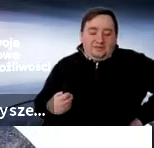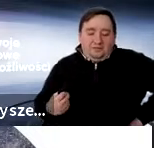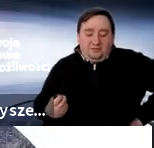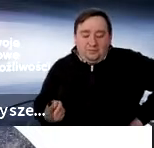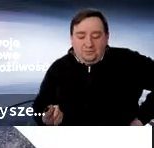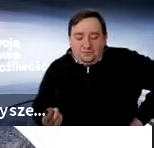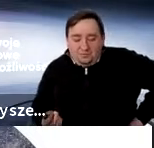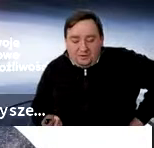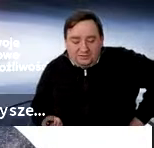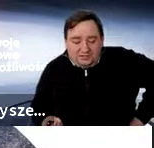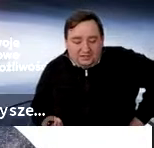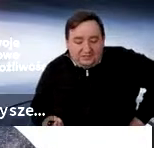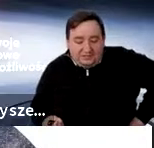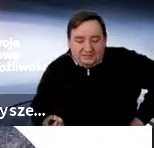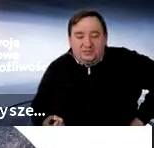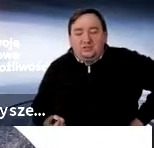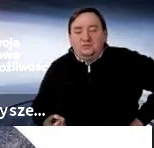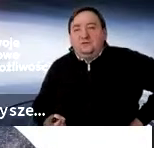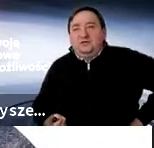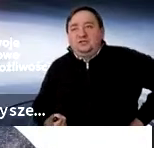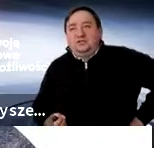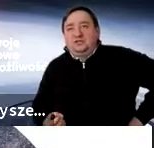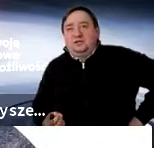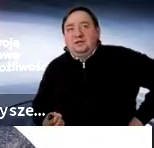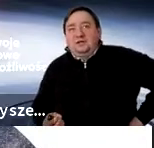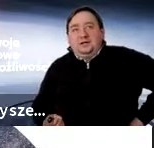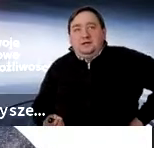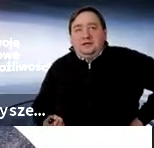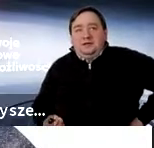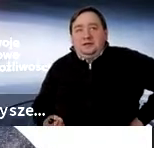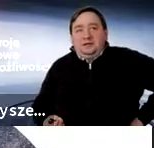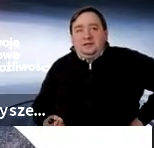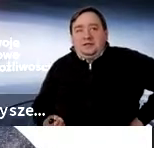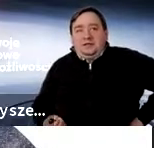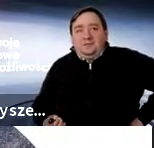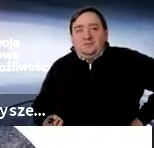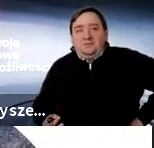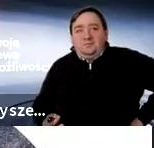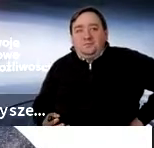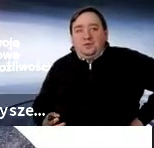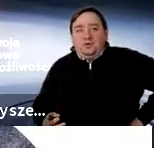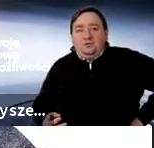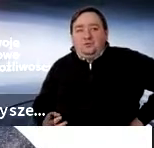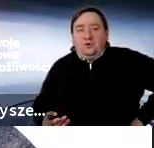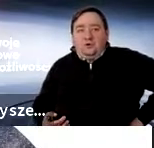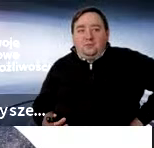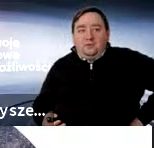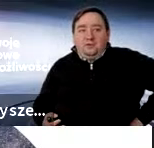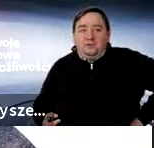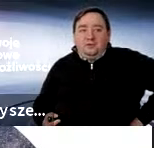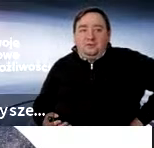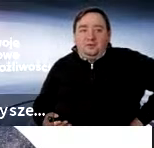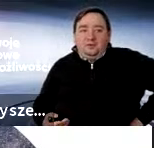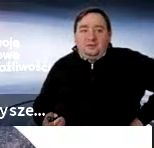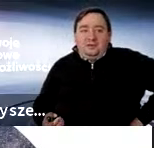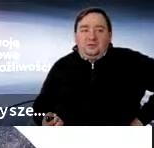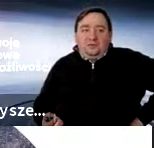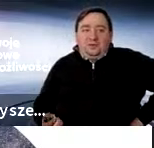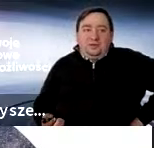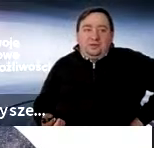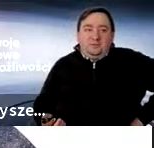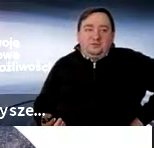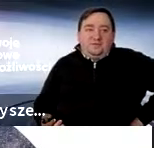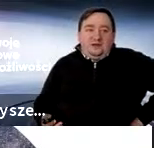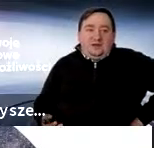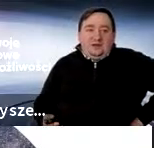asystent w tym momencie staje się również takim tutorem,